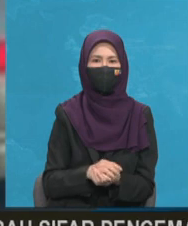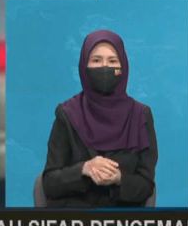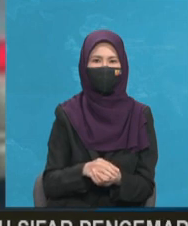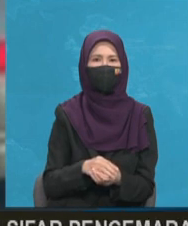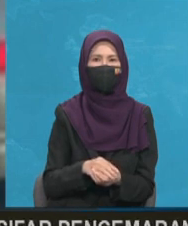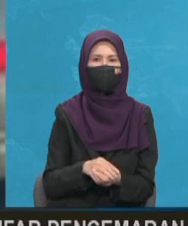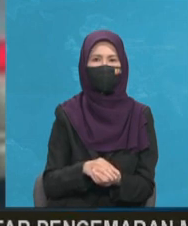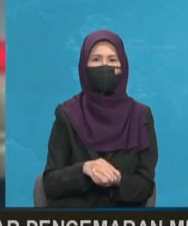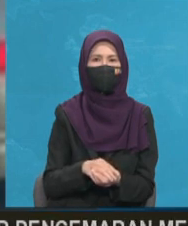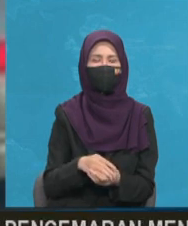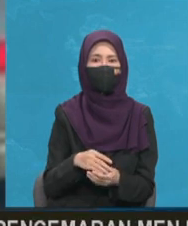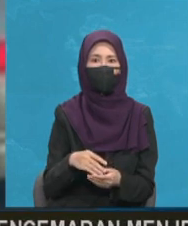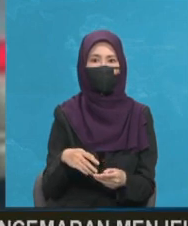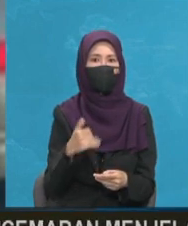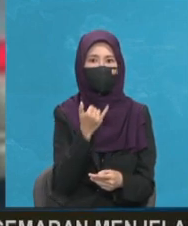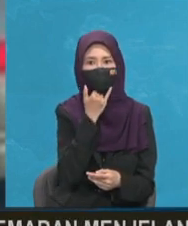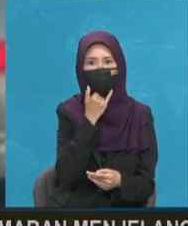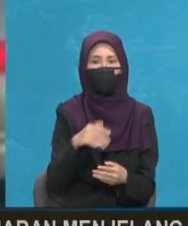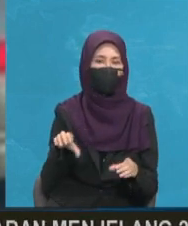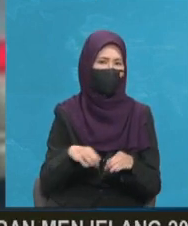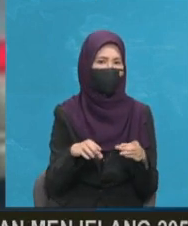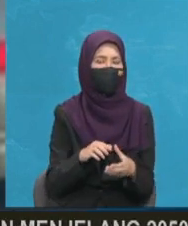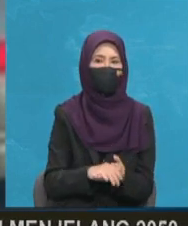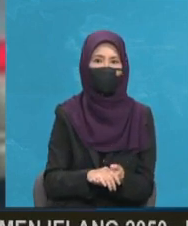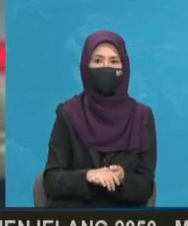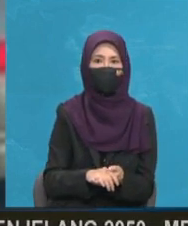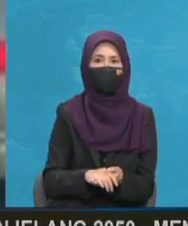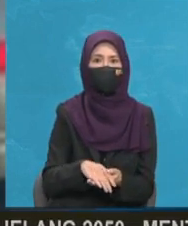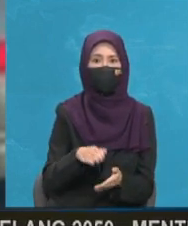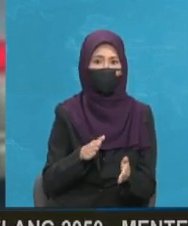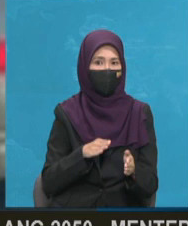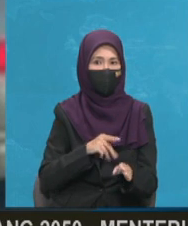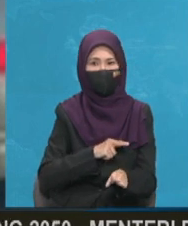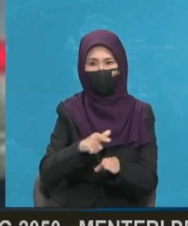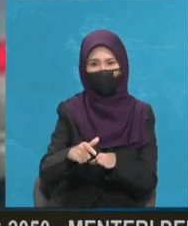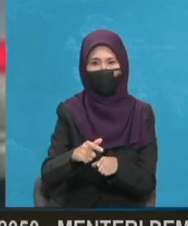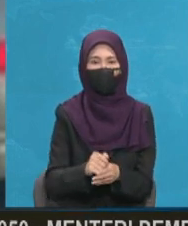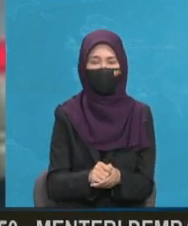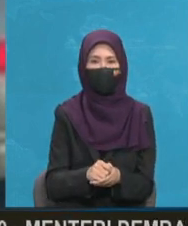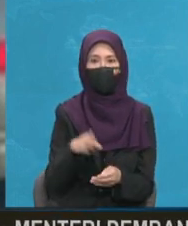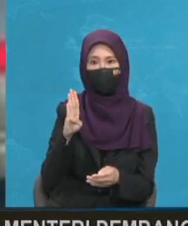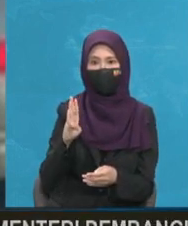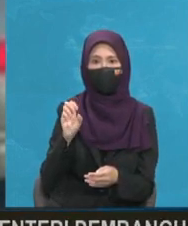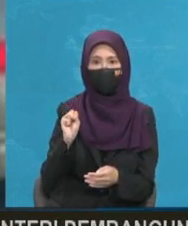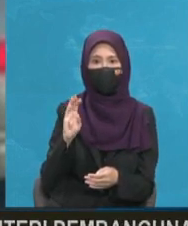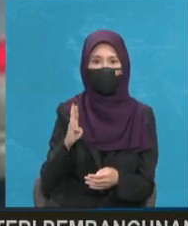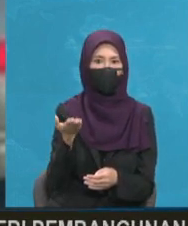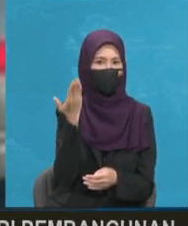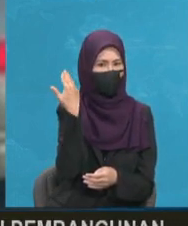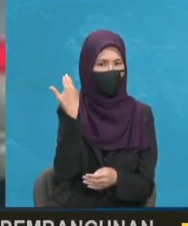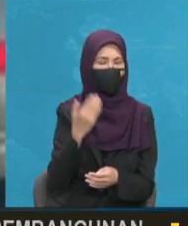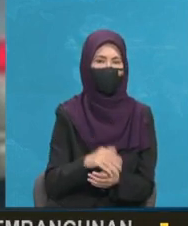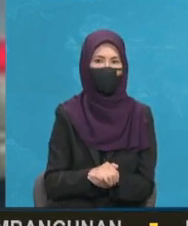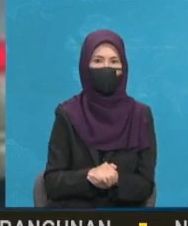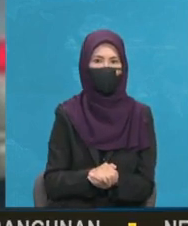mengisahkan mengenai kejadian tersebut berlaku di kawasan lebih Raya Sultan Hassanal Bolkiah khada ke Bandar Seri Begawan kemarin